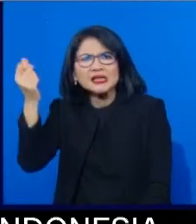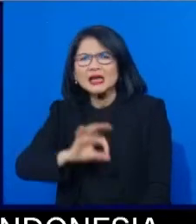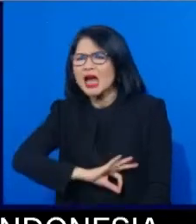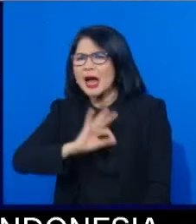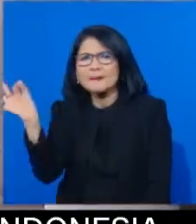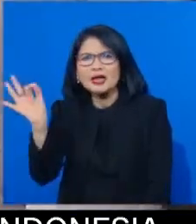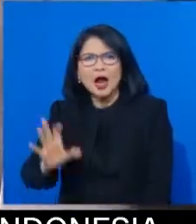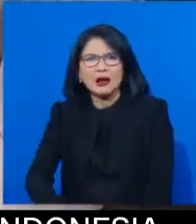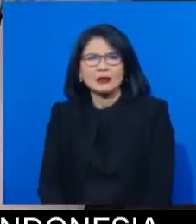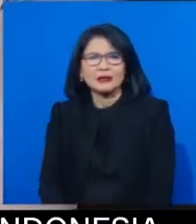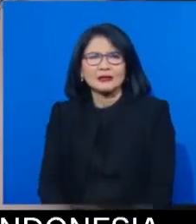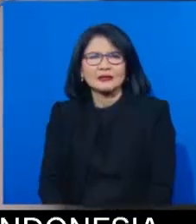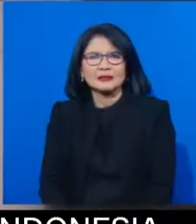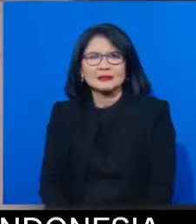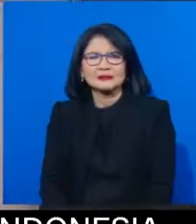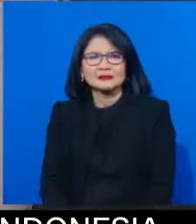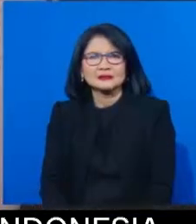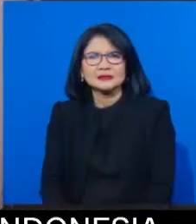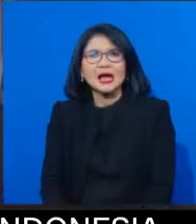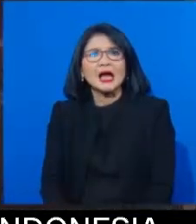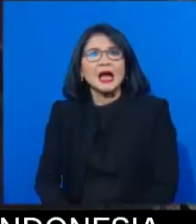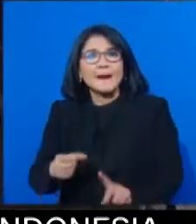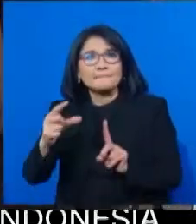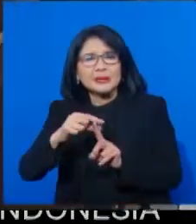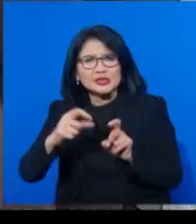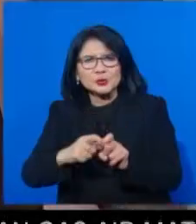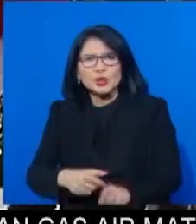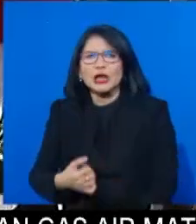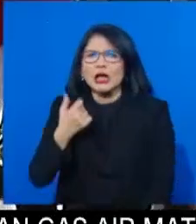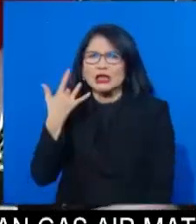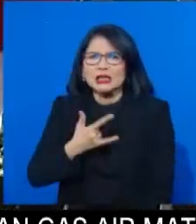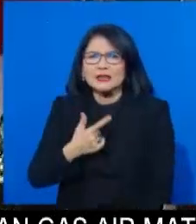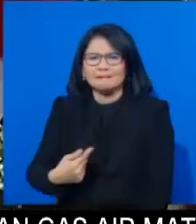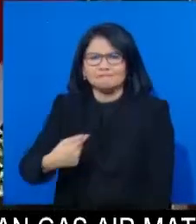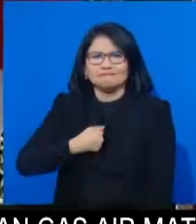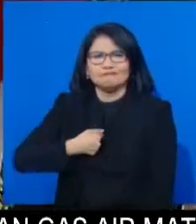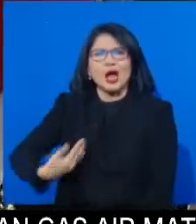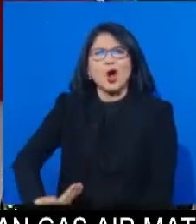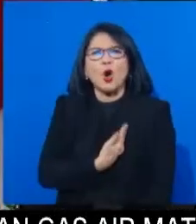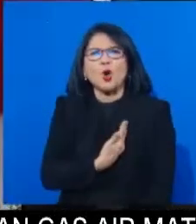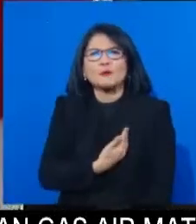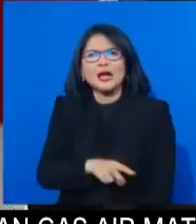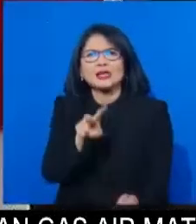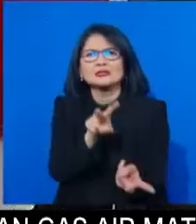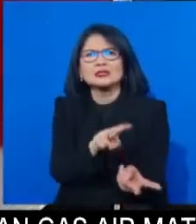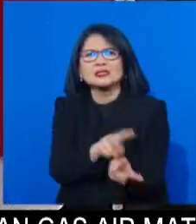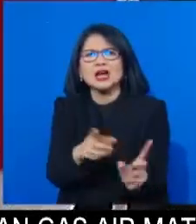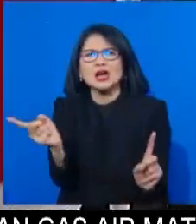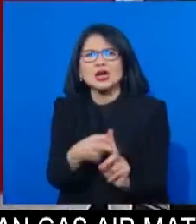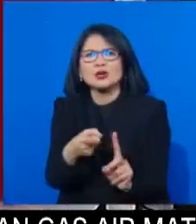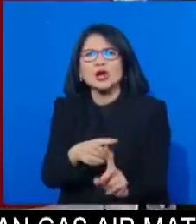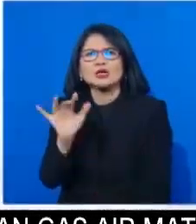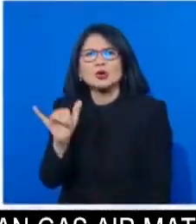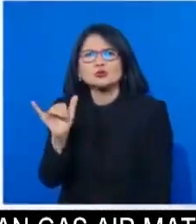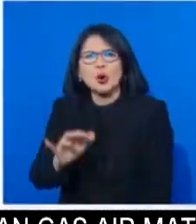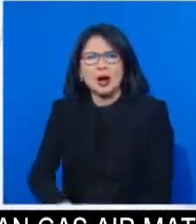Yosua. Sementara Putri Chandrawati bersikeras mendalilkan jika dirinya adalah korban kekerasan seksual oleh almarhum